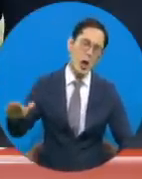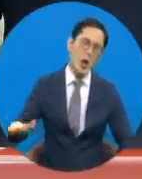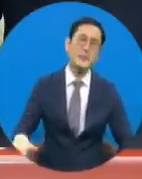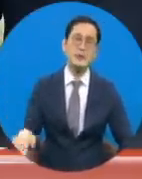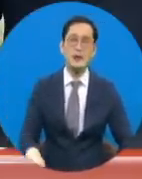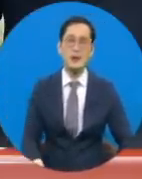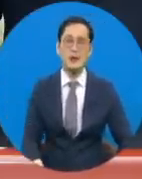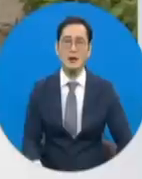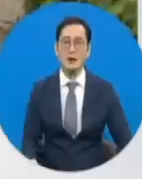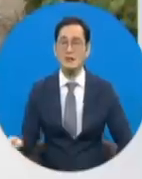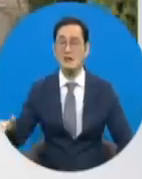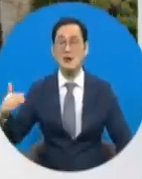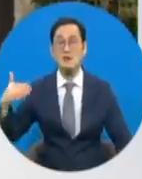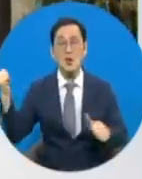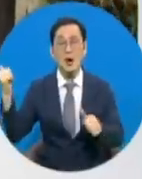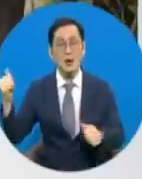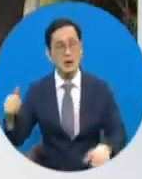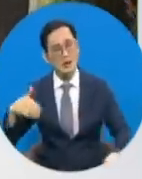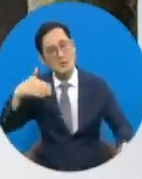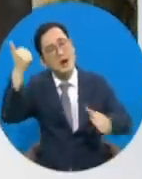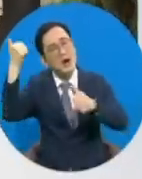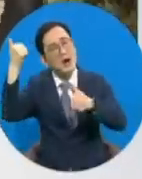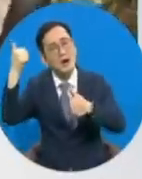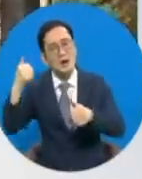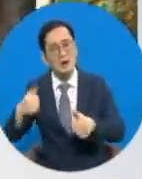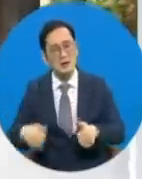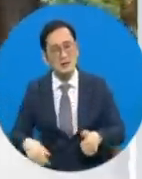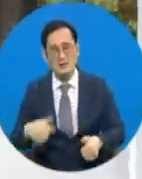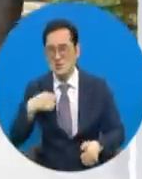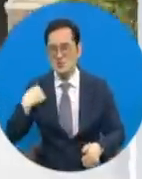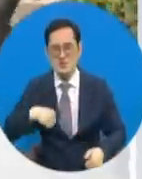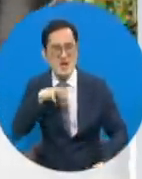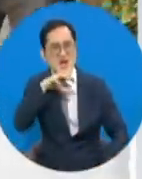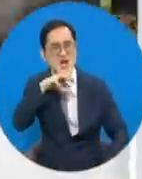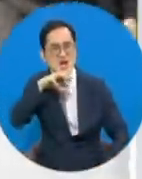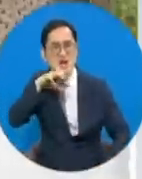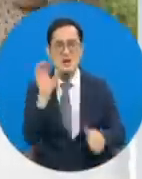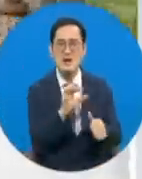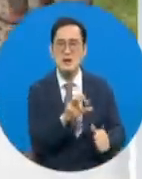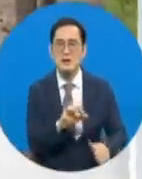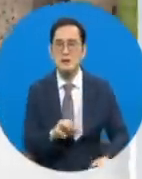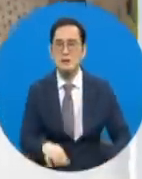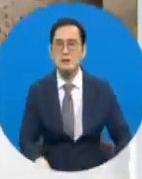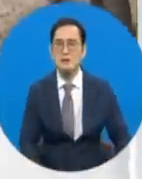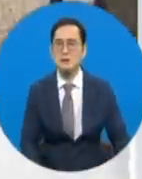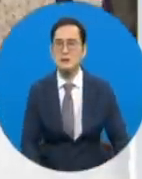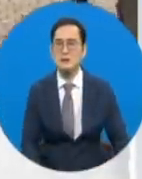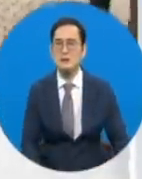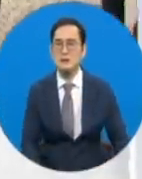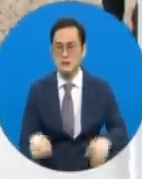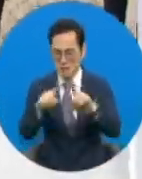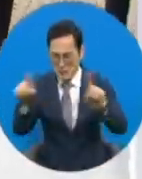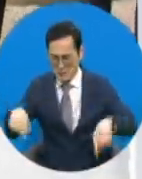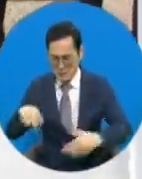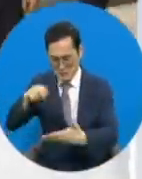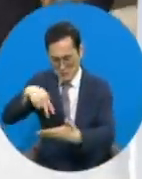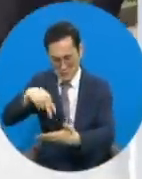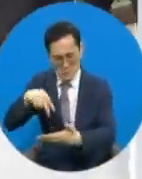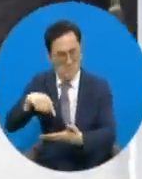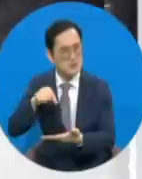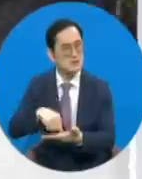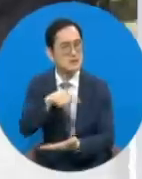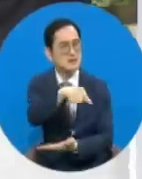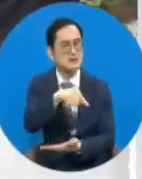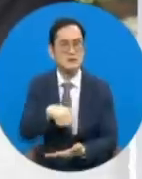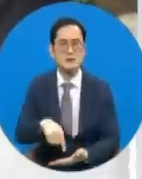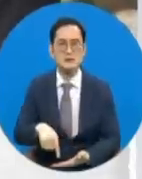거기서 중국의 입장을 이제 선전하는 거죠. 이미 뭐 다 보도자료 내놓고 다 잊고 있지 않습니까? 그러면서